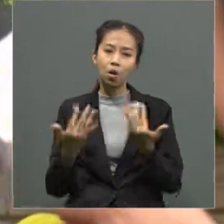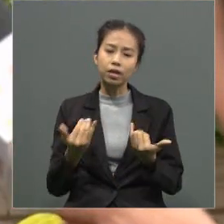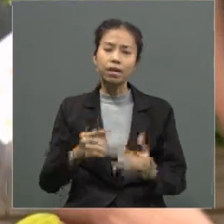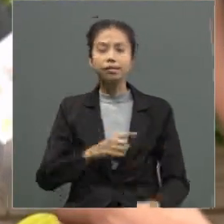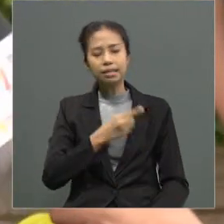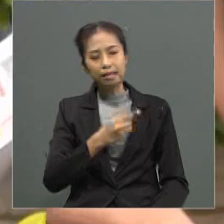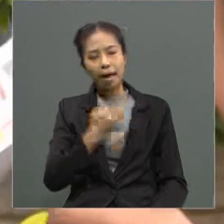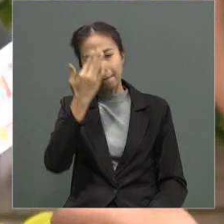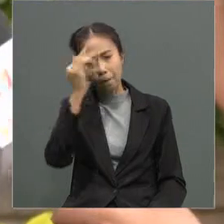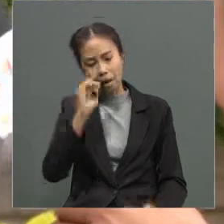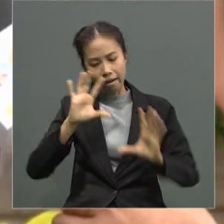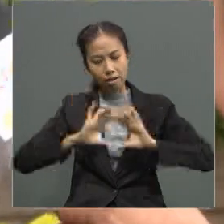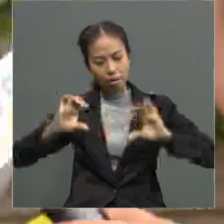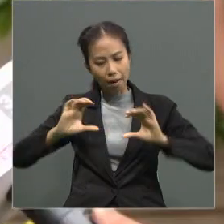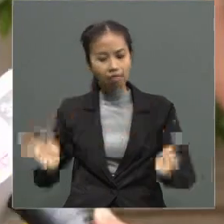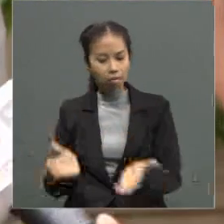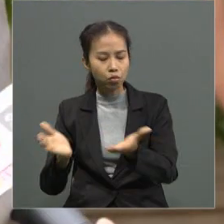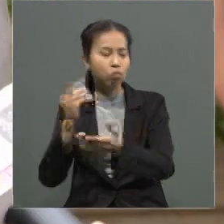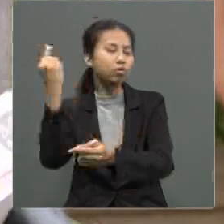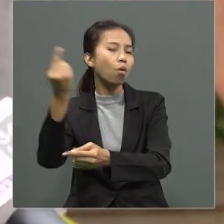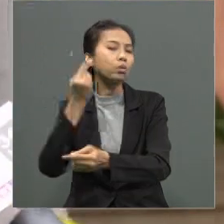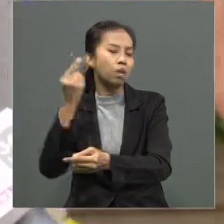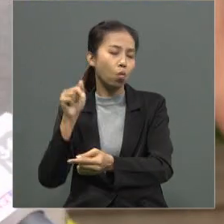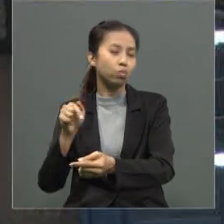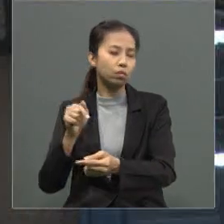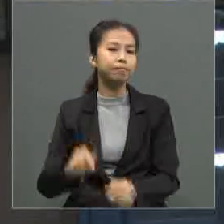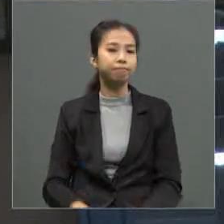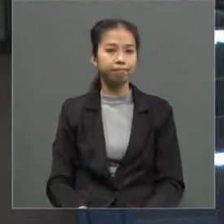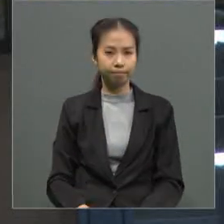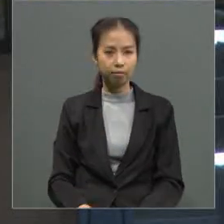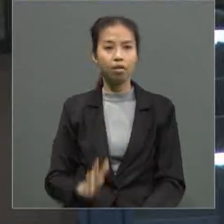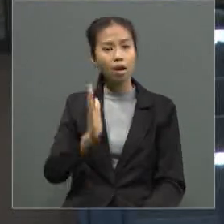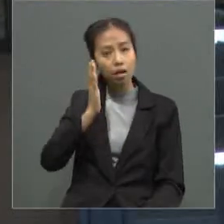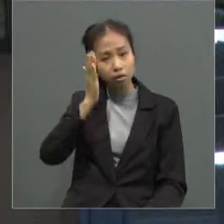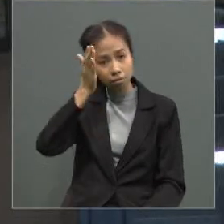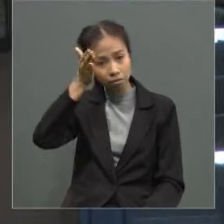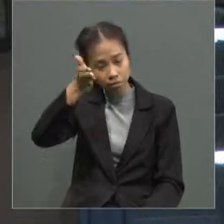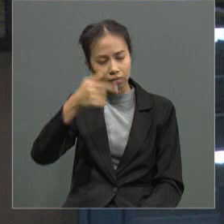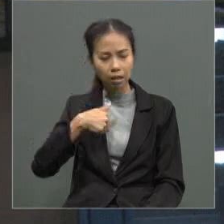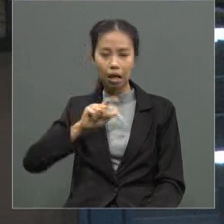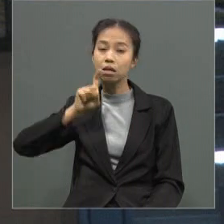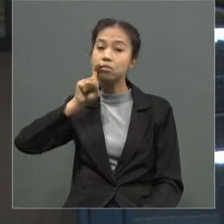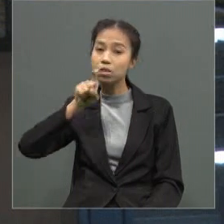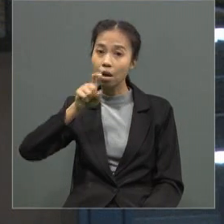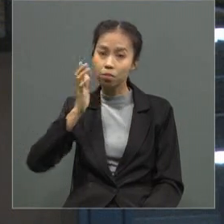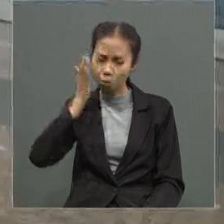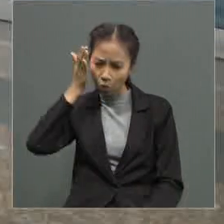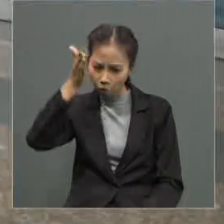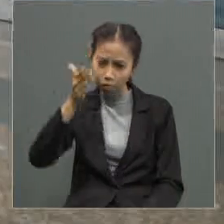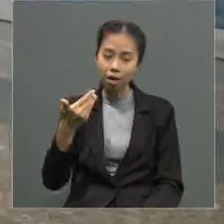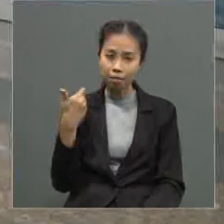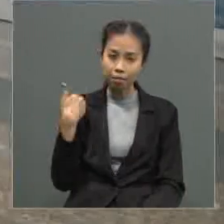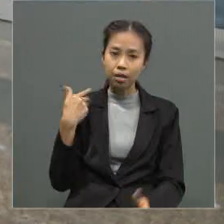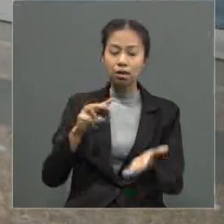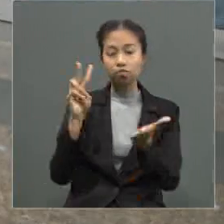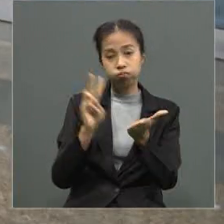รัฐบาลสนับสนุนเรื่องการท่องเที่ยวนะครับและส่วนในอนาคตค่ะผู้สึข่าวก็ถามต่อนะคะว่าจะมีการเพิ่มฟรี